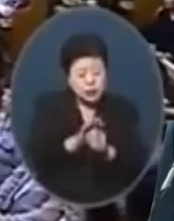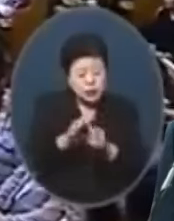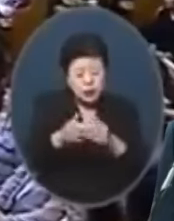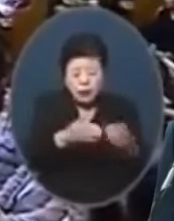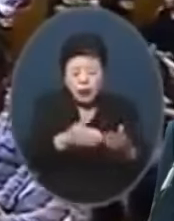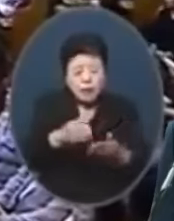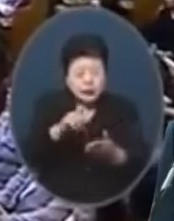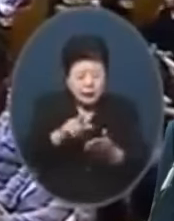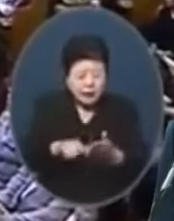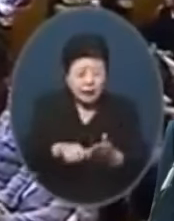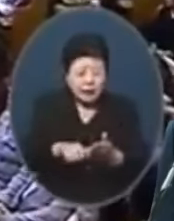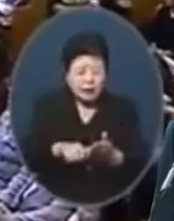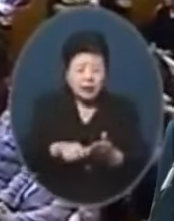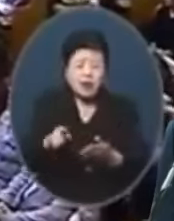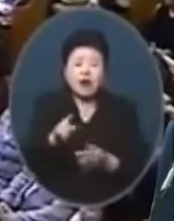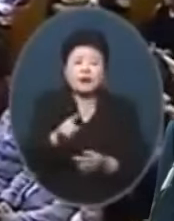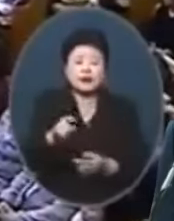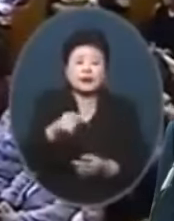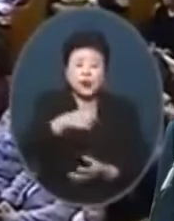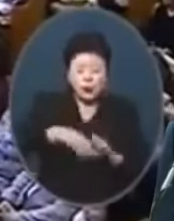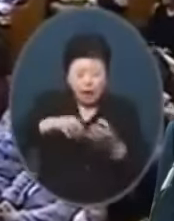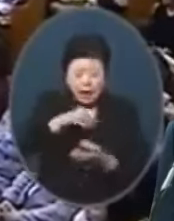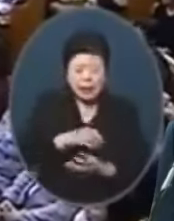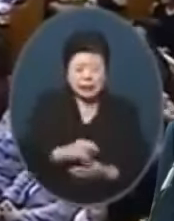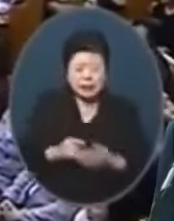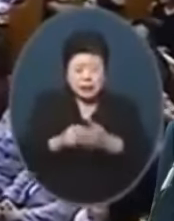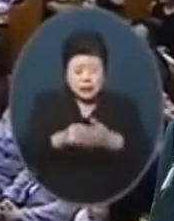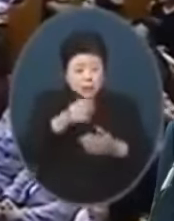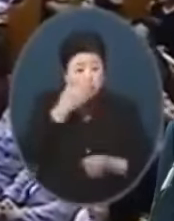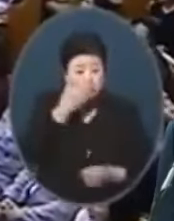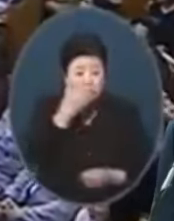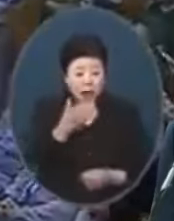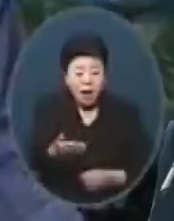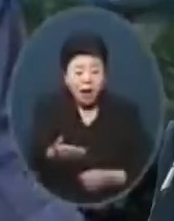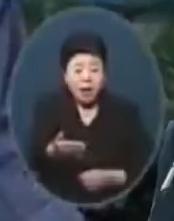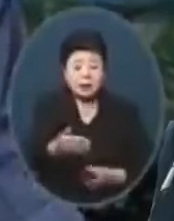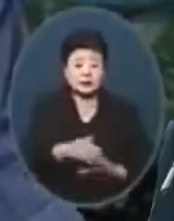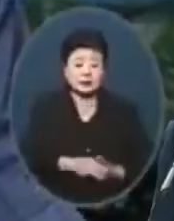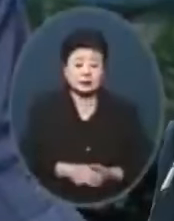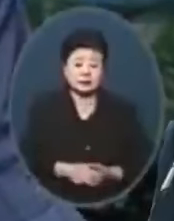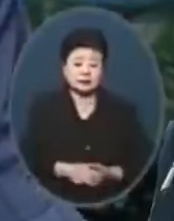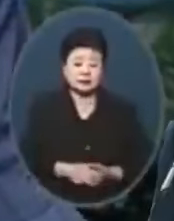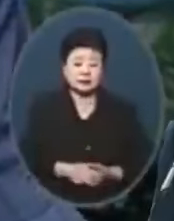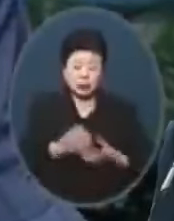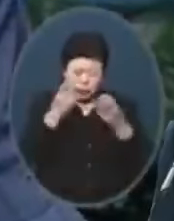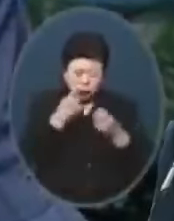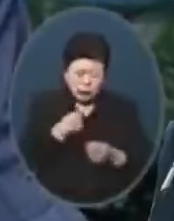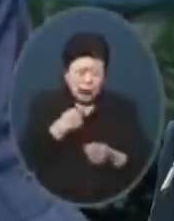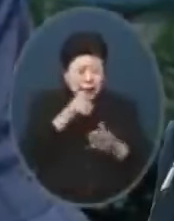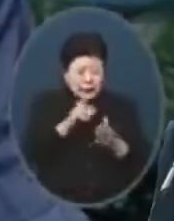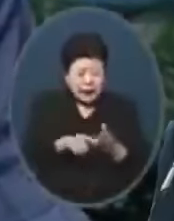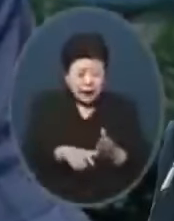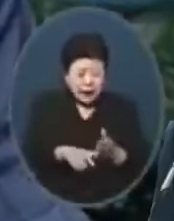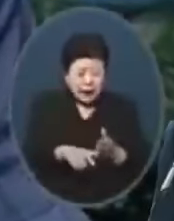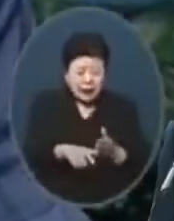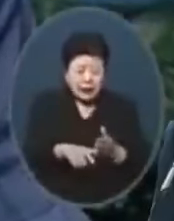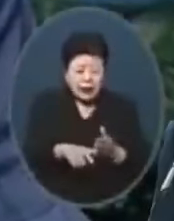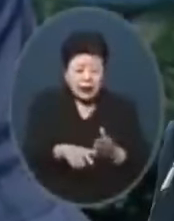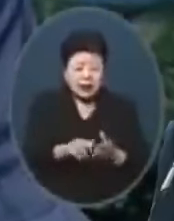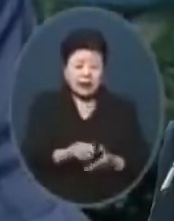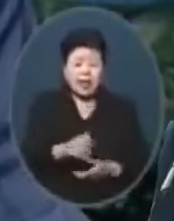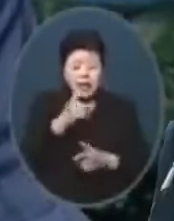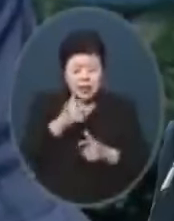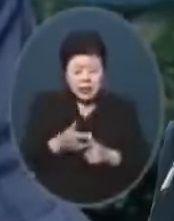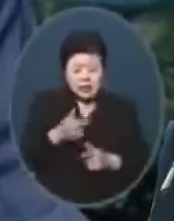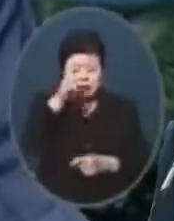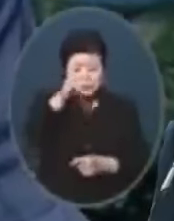체험하면 우리는 어떠한 환난도 극복할 수가 있습니다. 그러므로 고통당할 때